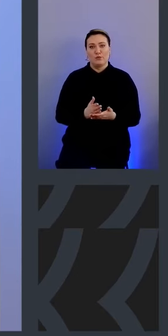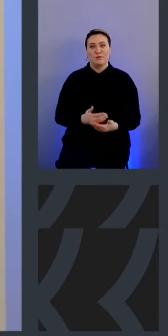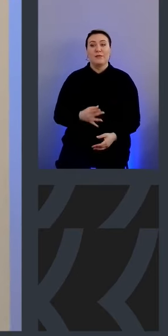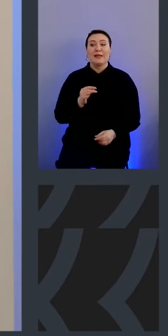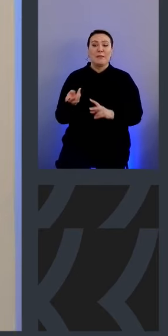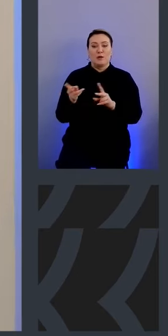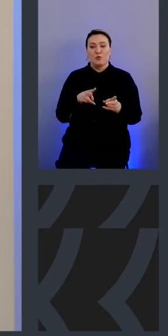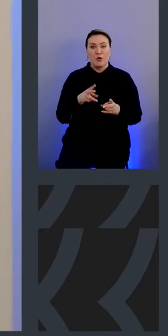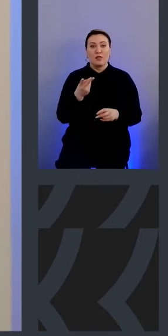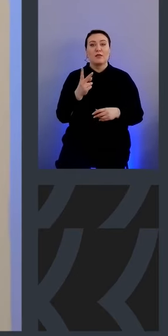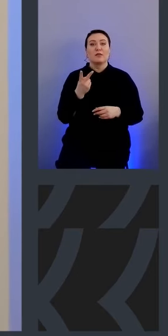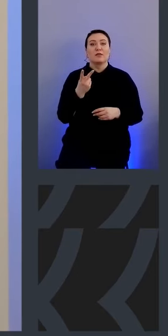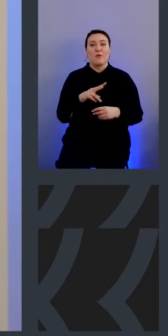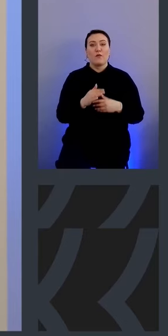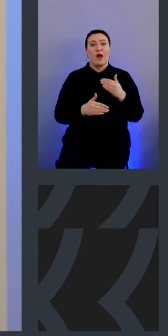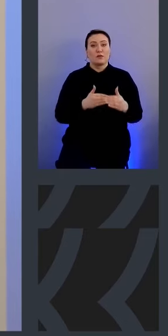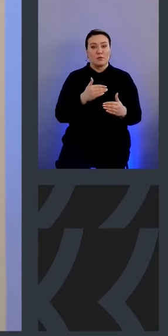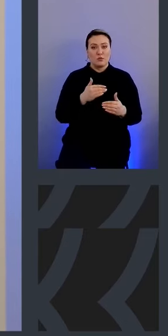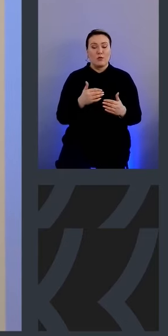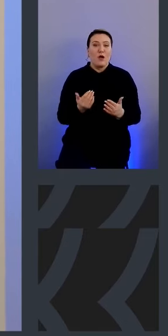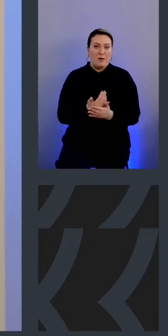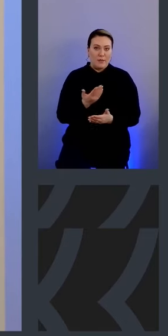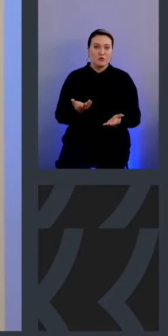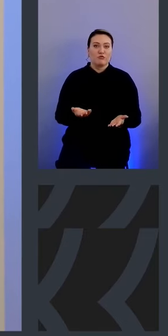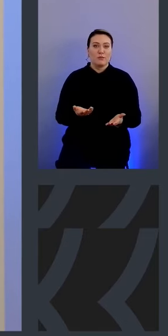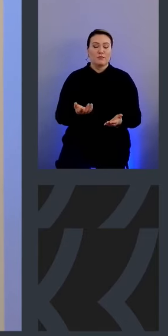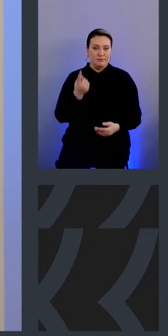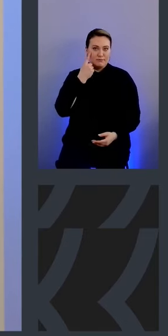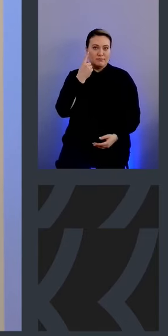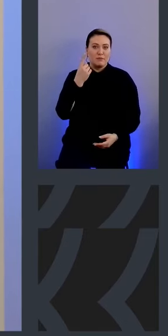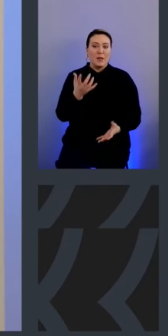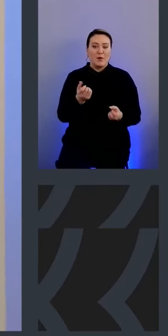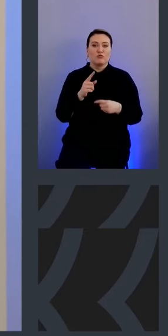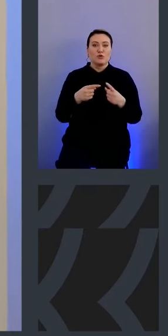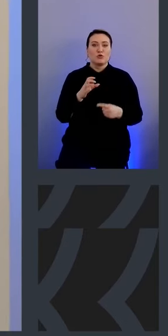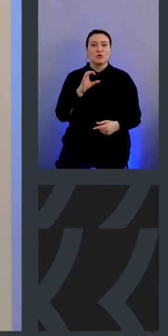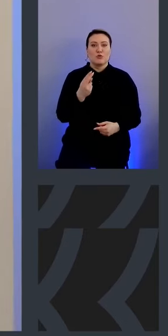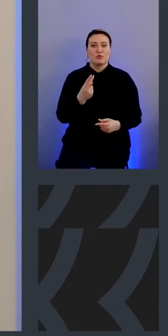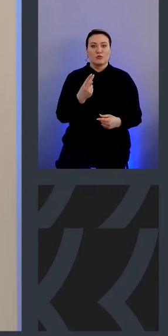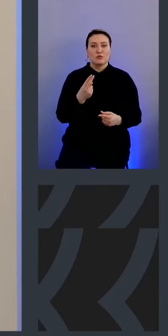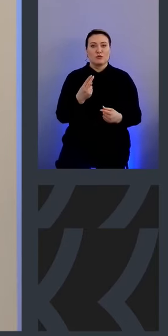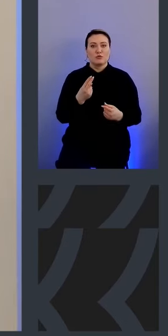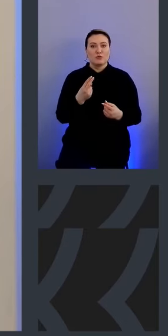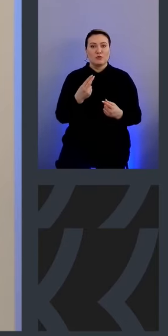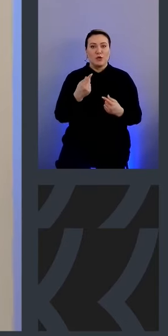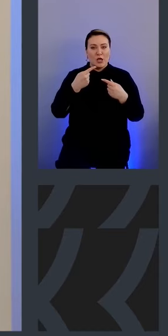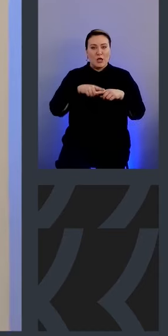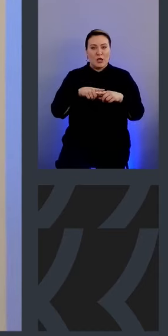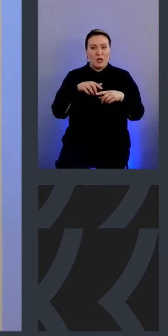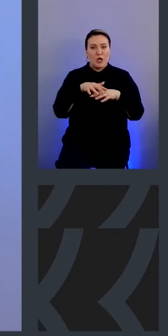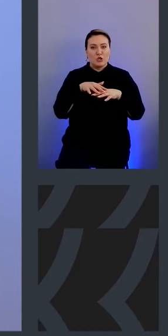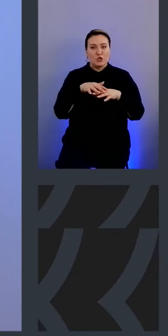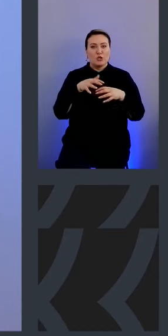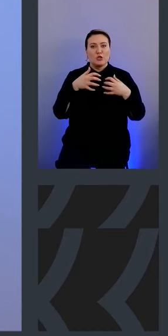И переключаясь на двухфакторку, опять же, получение через социальную инженерию одноразового